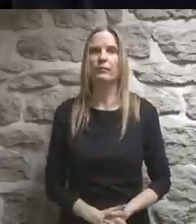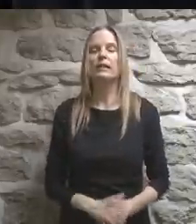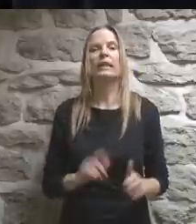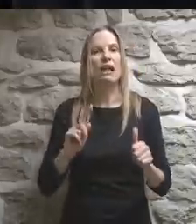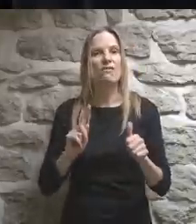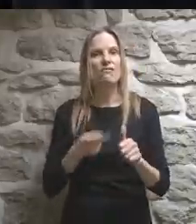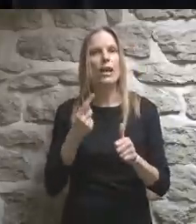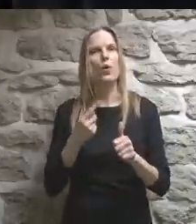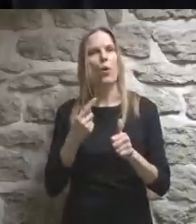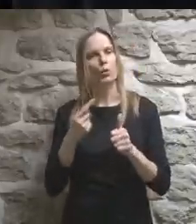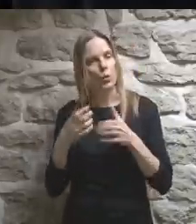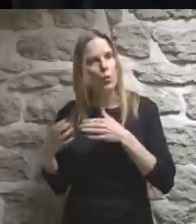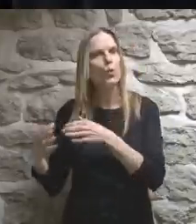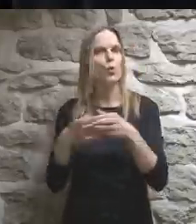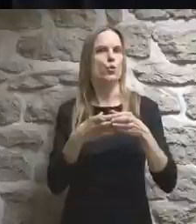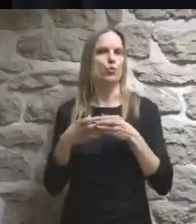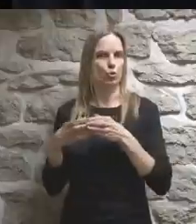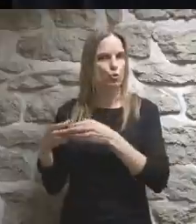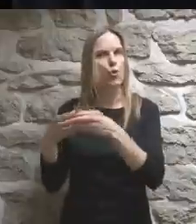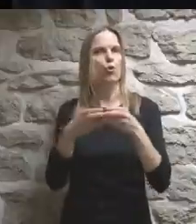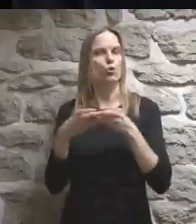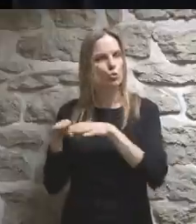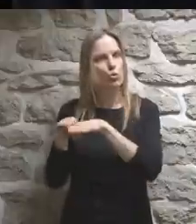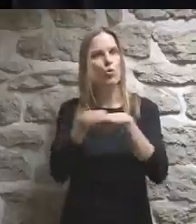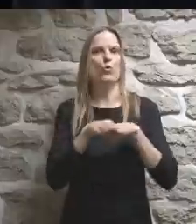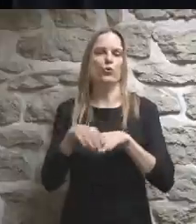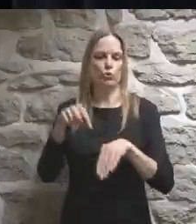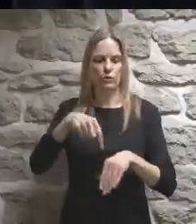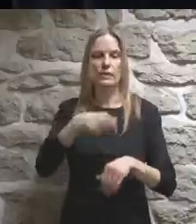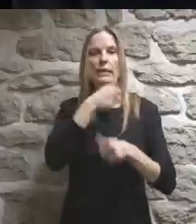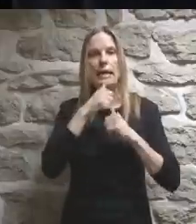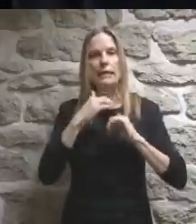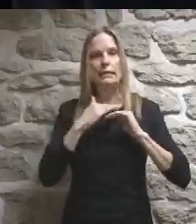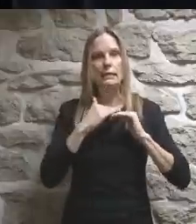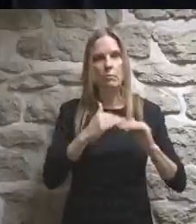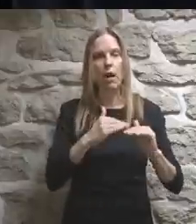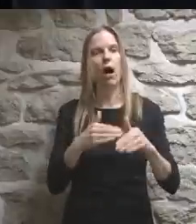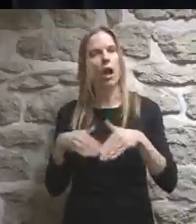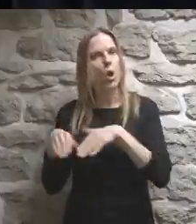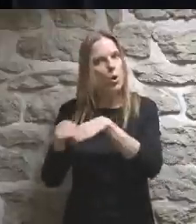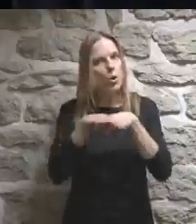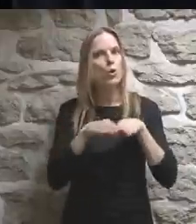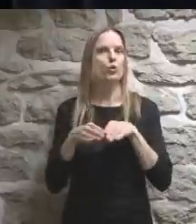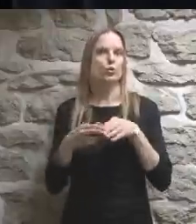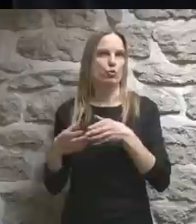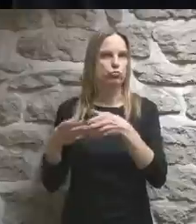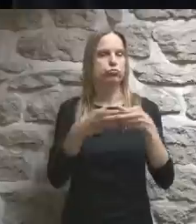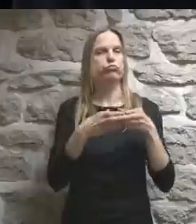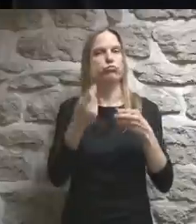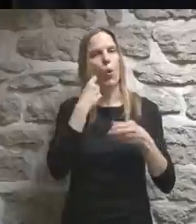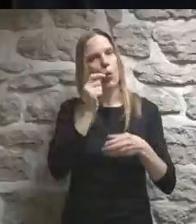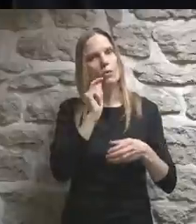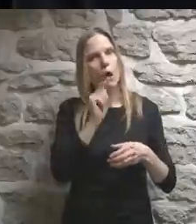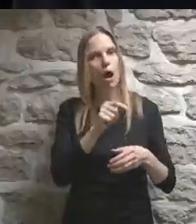kord ühtsus ja veel kord ühtsus nii siin meil Eestis, ühtsus